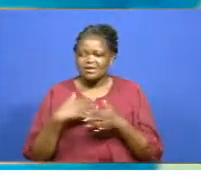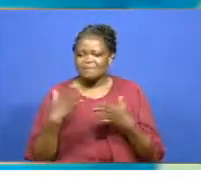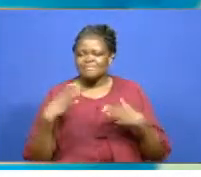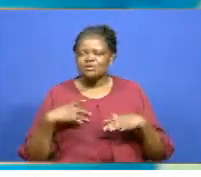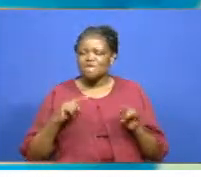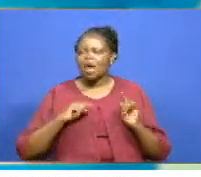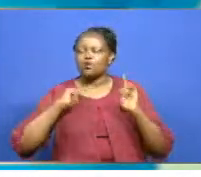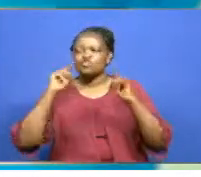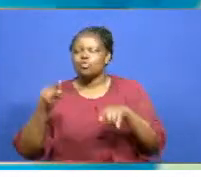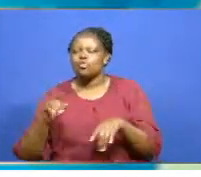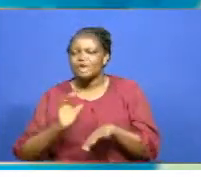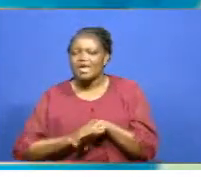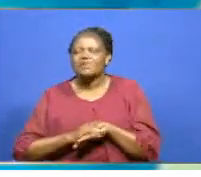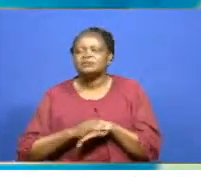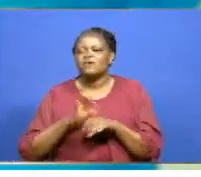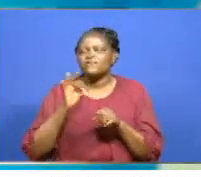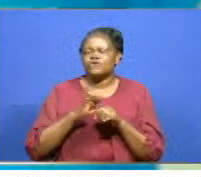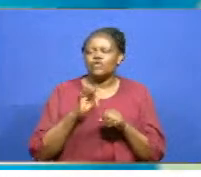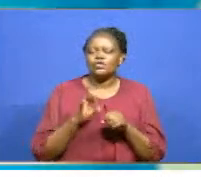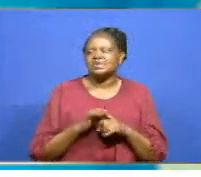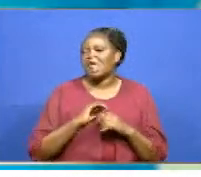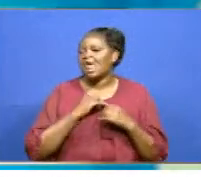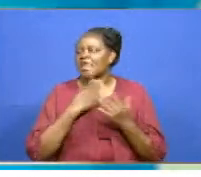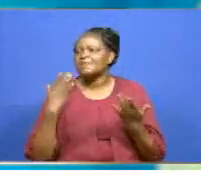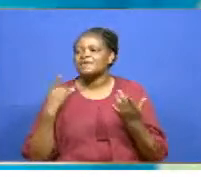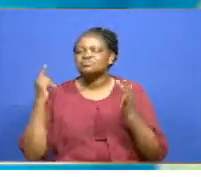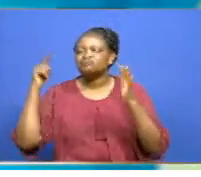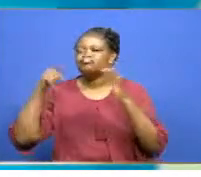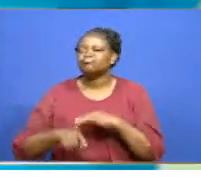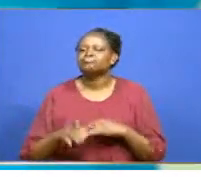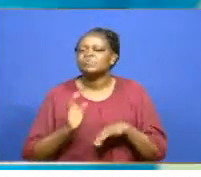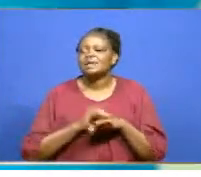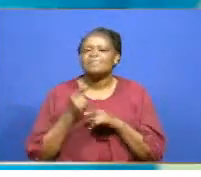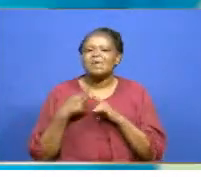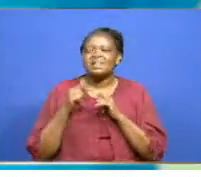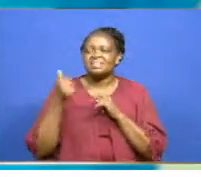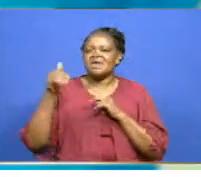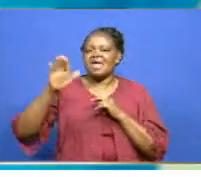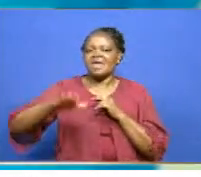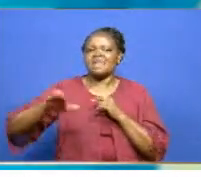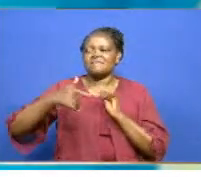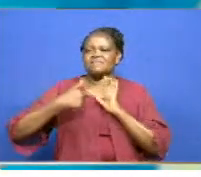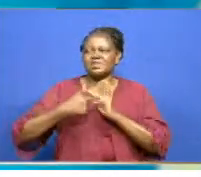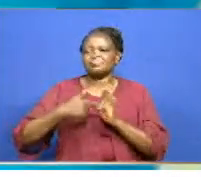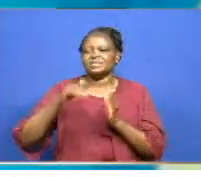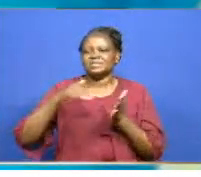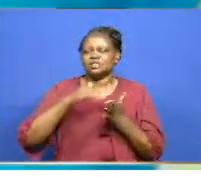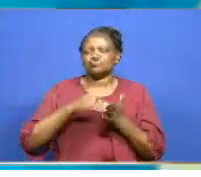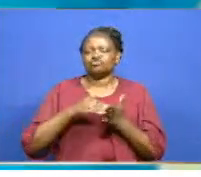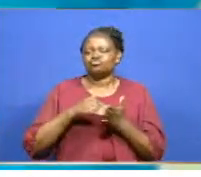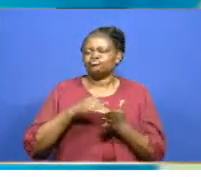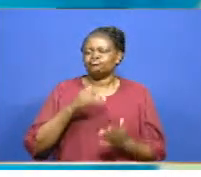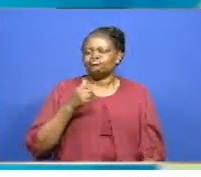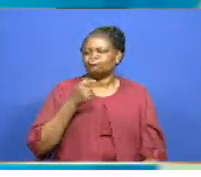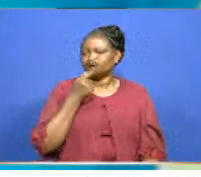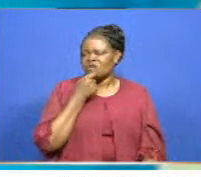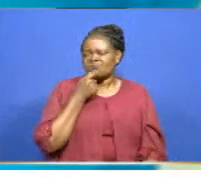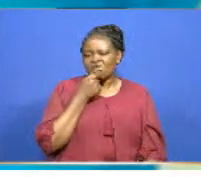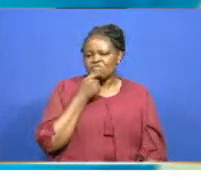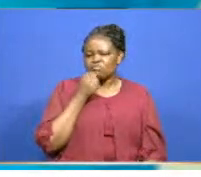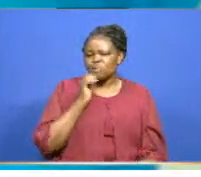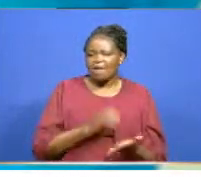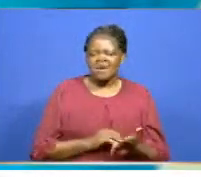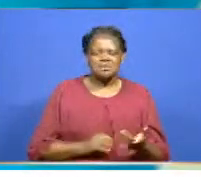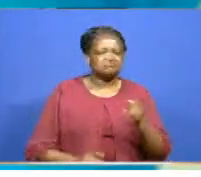enda kunadi kule sera na akaenda na akatoka na kitu kidogo. But ukienda kwa maeneo mengine tuseme kama Central, Nyanza ama Ukambani,